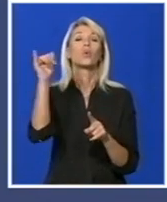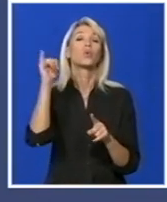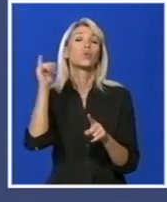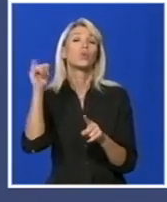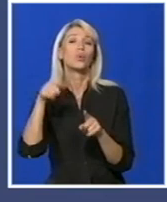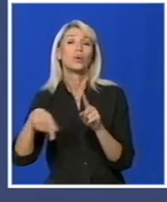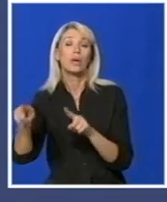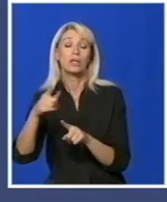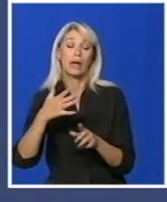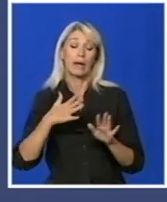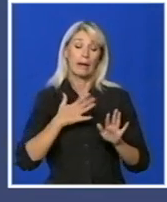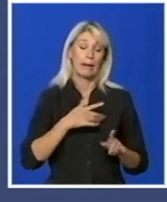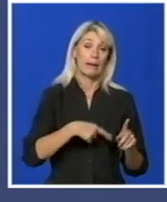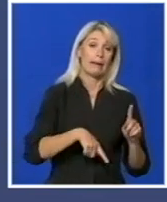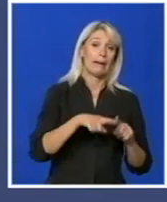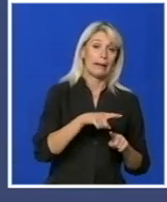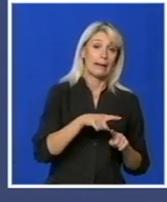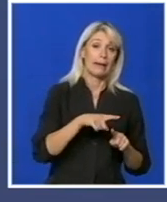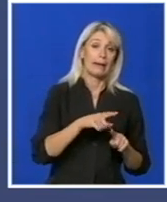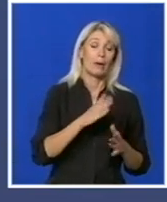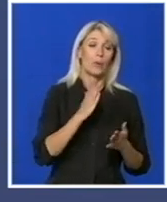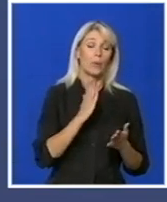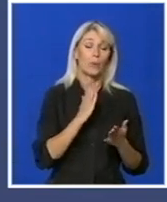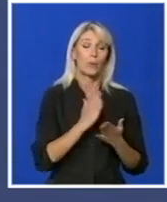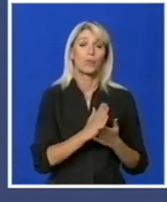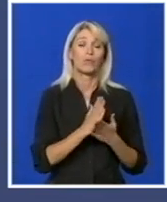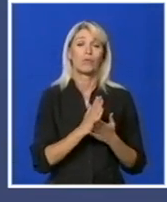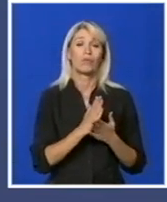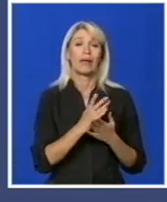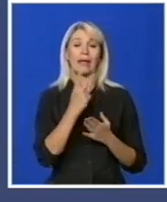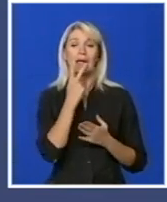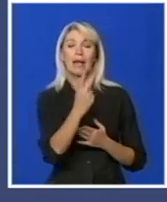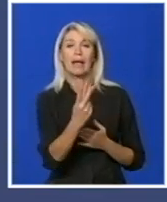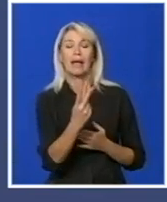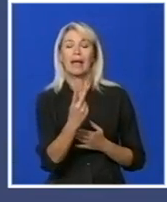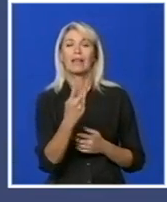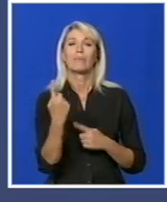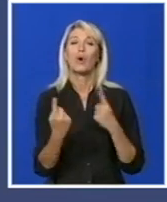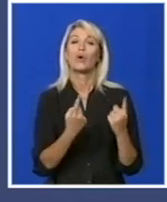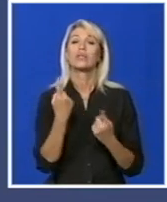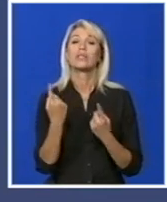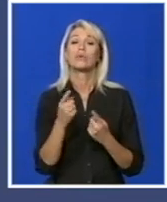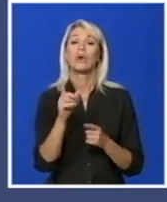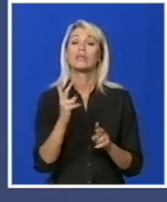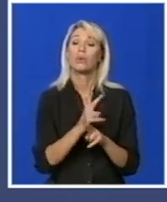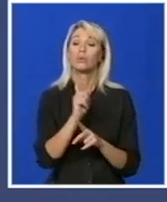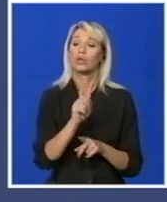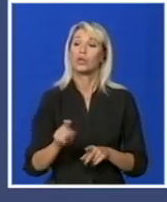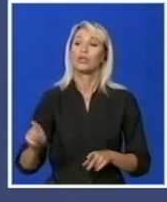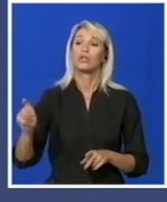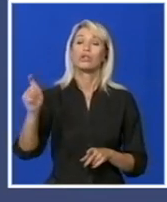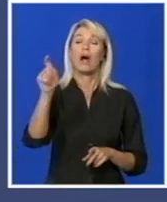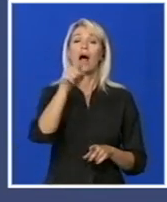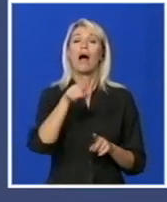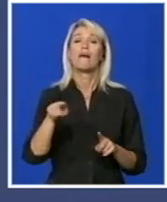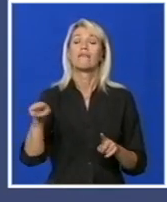se rukovodimo prvenstveno tim brojem, odnosno kakva je situacija u zemljama u okruženju i zemljama gde obitavaju, odnosno